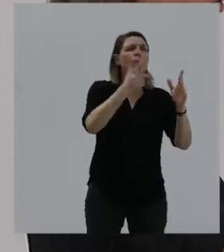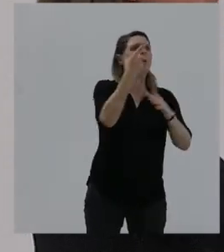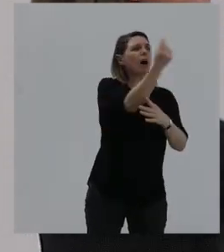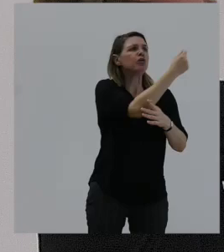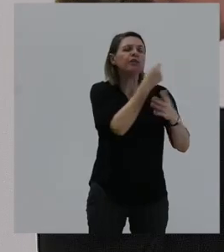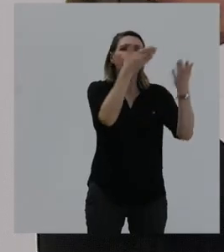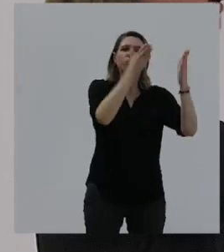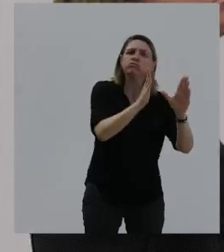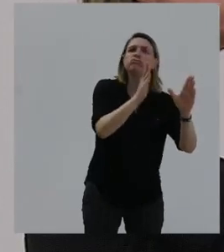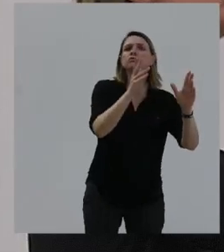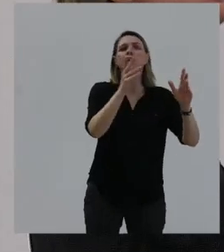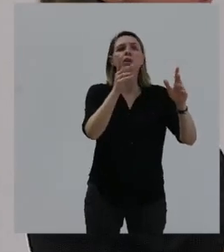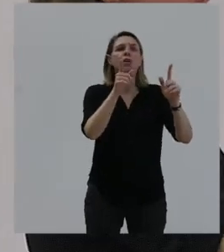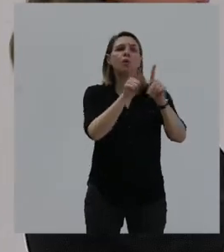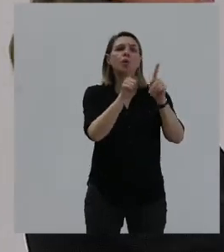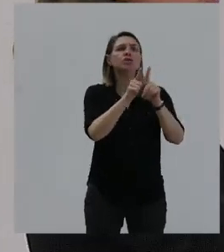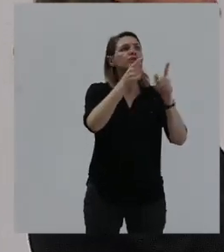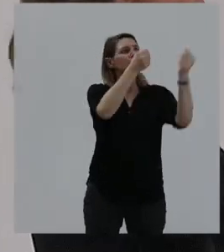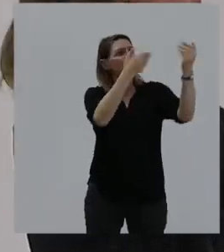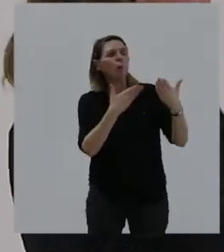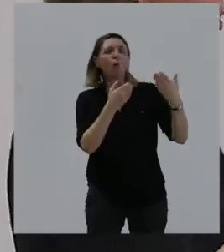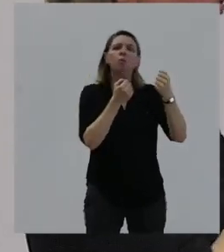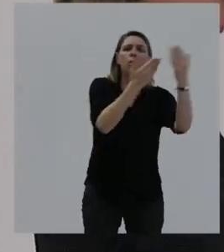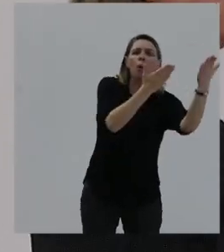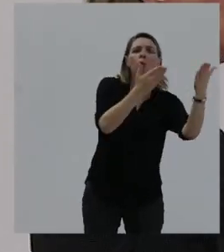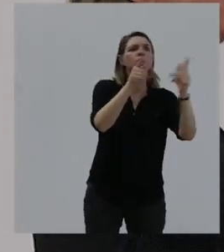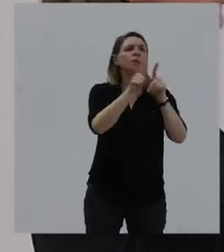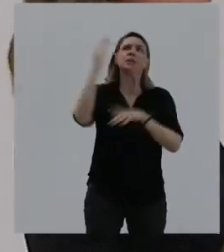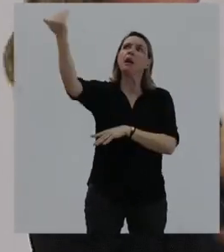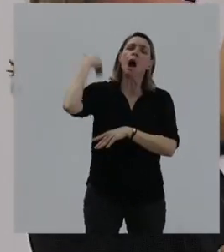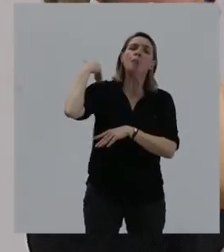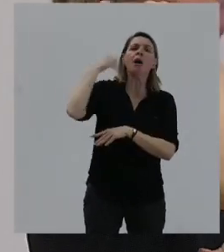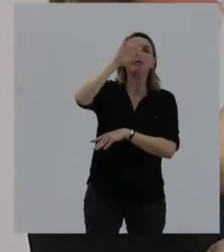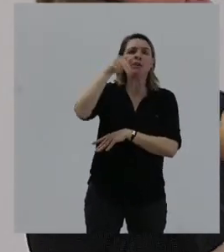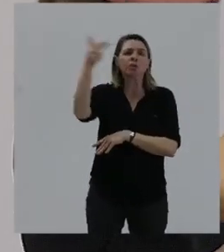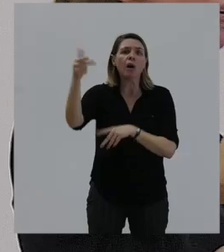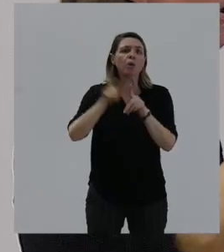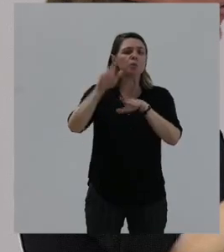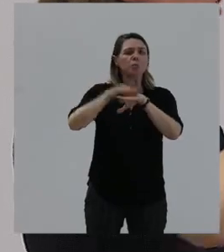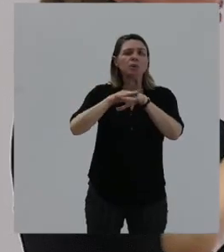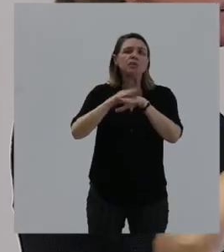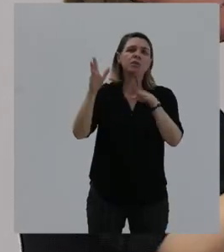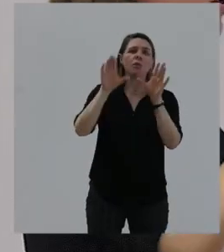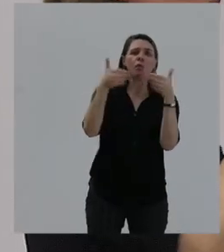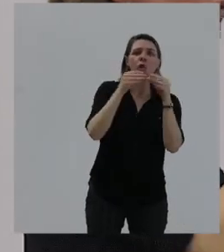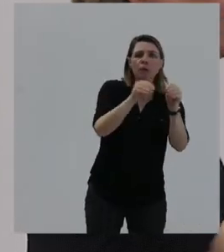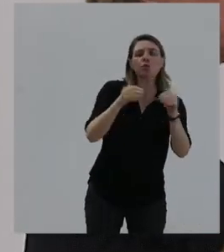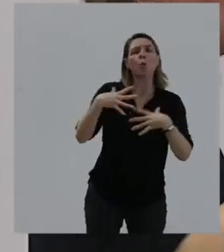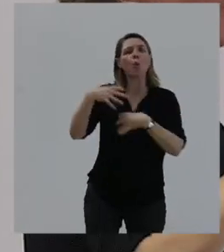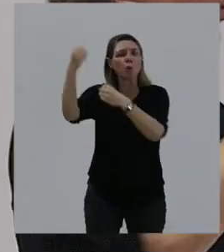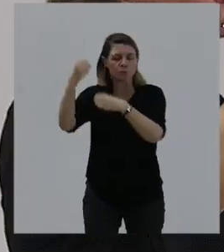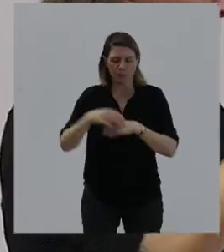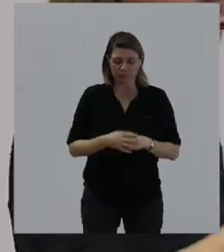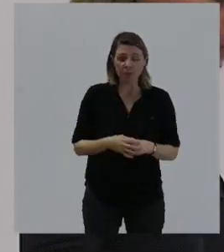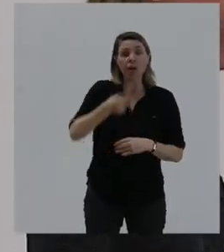partenaires, la réponse que nous ferons à l'appel SHS national, peut-être des politiques de formation, des politiques de recrutement.